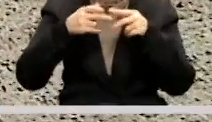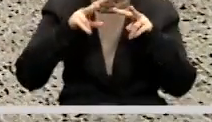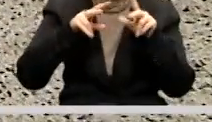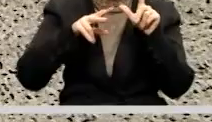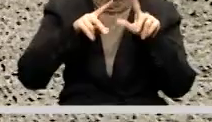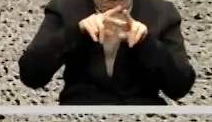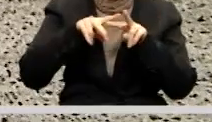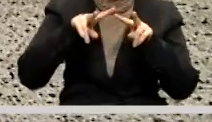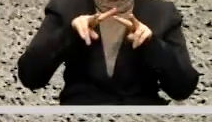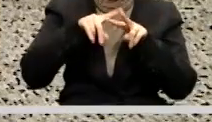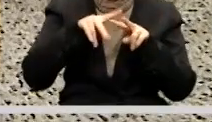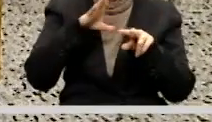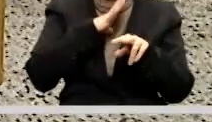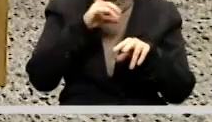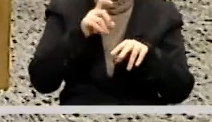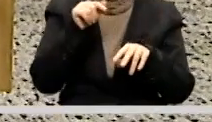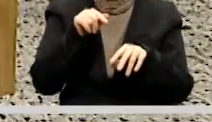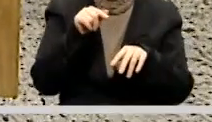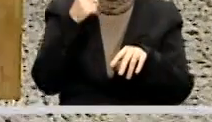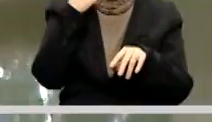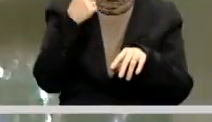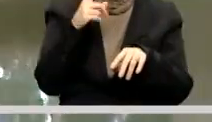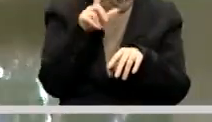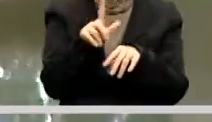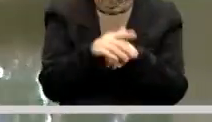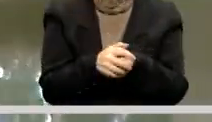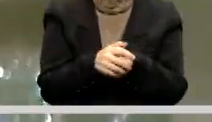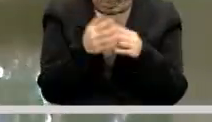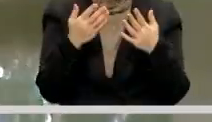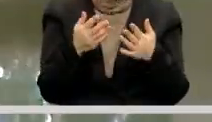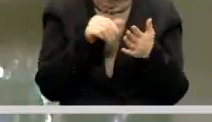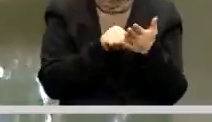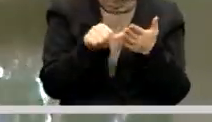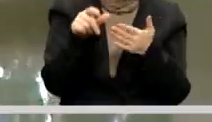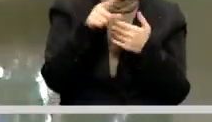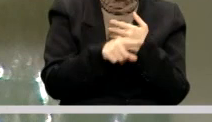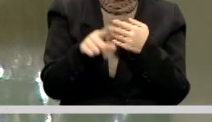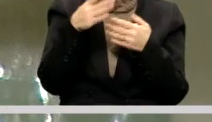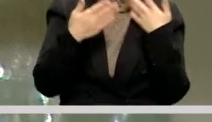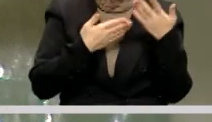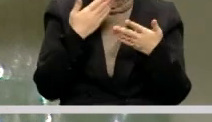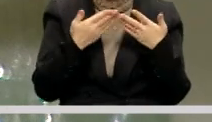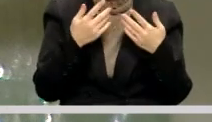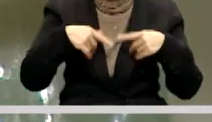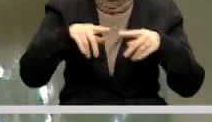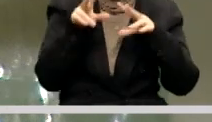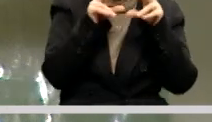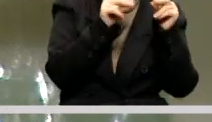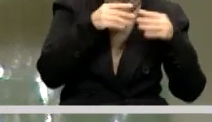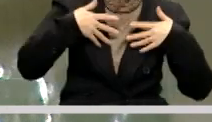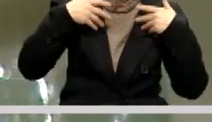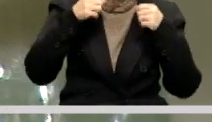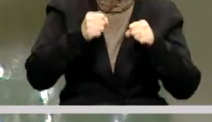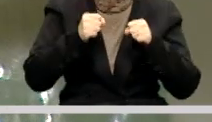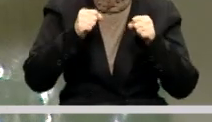açıdan değerlendirmek gerekiyor bu yaştaki bir çocuğu. Peki tüm bunlarla birlikte biz uyku sağlığımızı korumak için örneğin